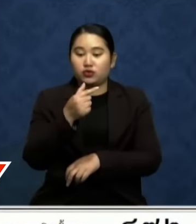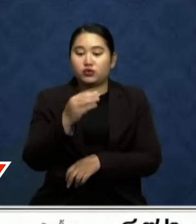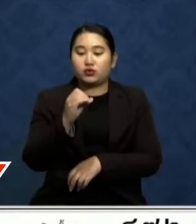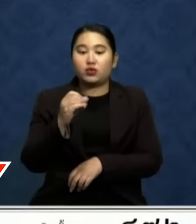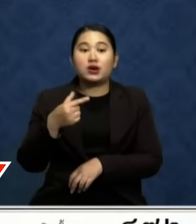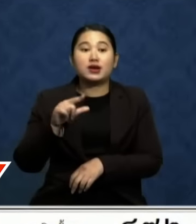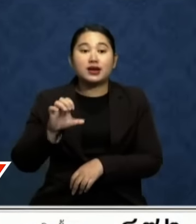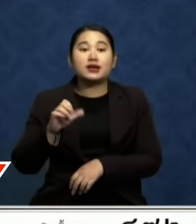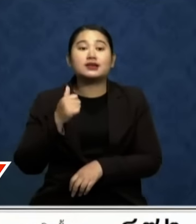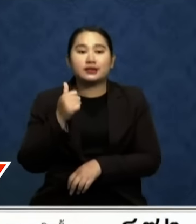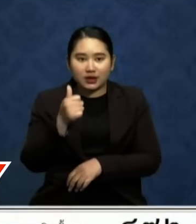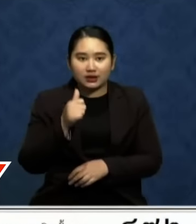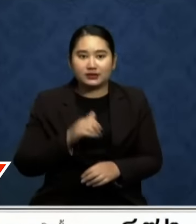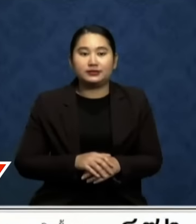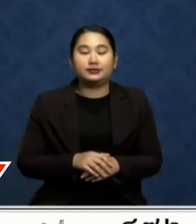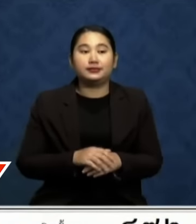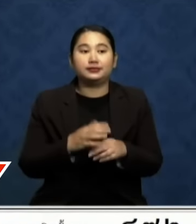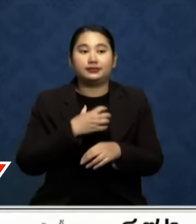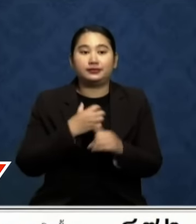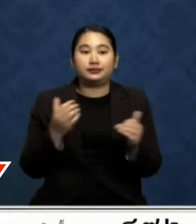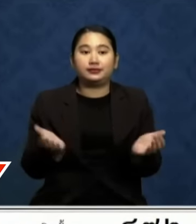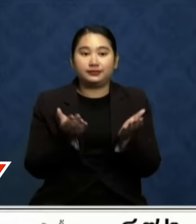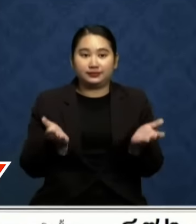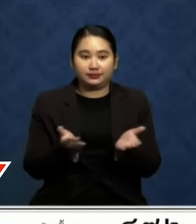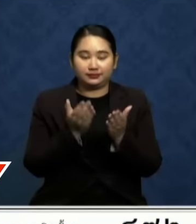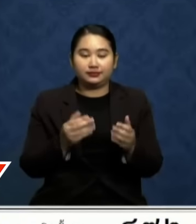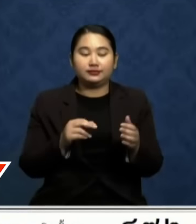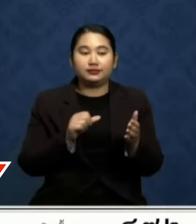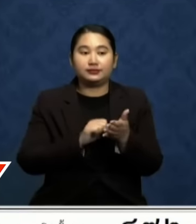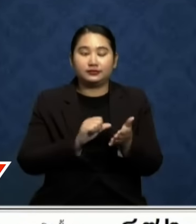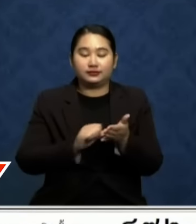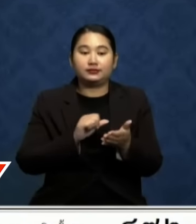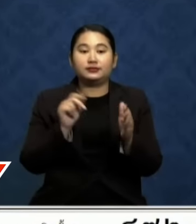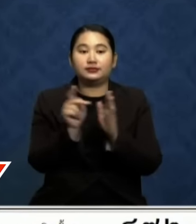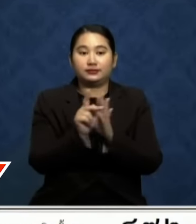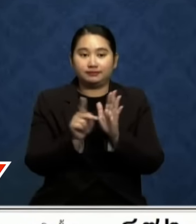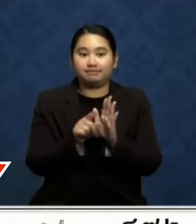เพราะฉะนั้นที่ฉันยังอยากจะสนับสนุนการแก้ไขมาตรานี้